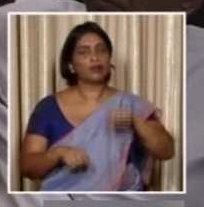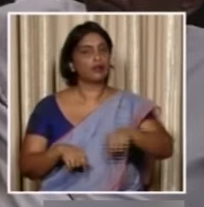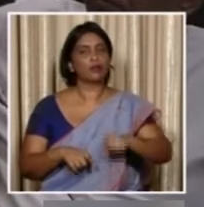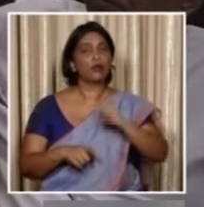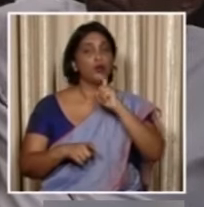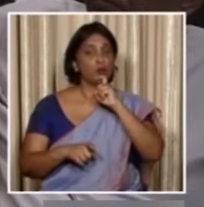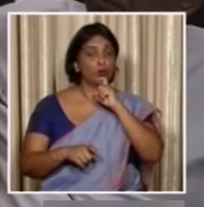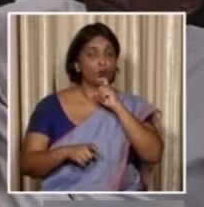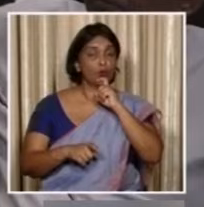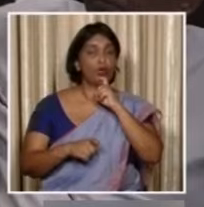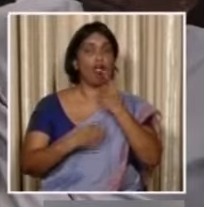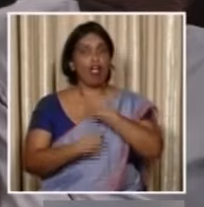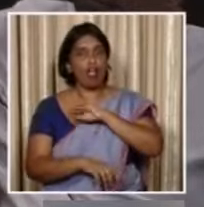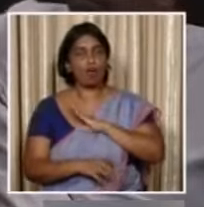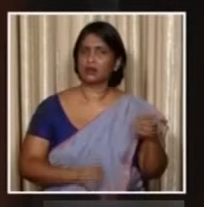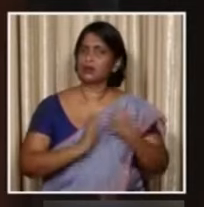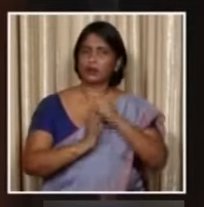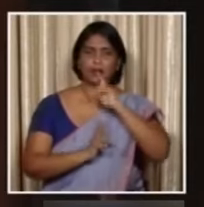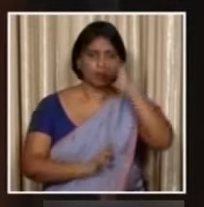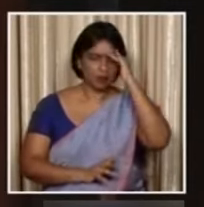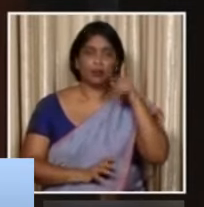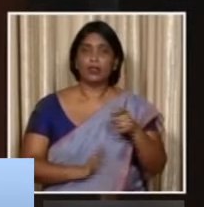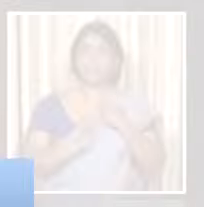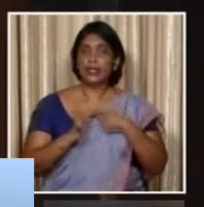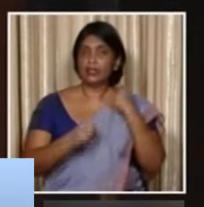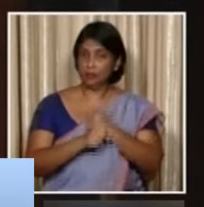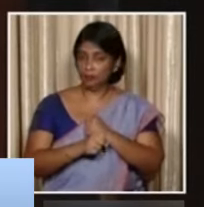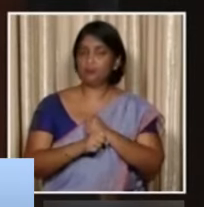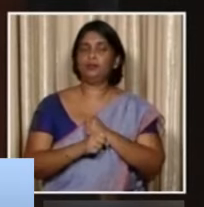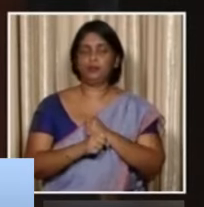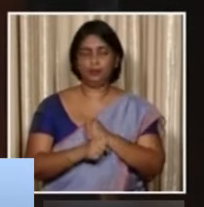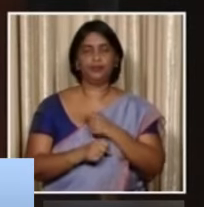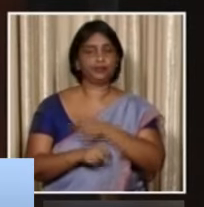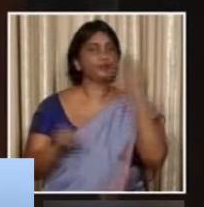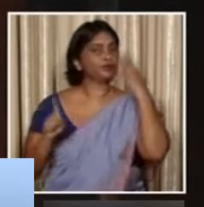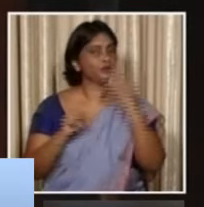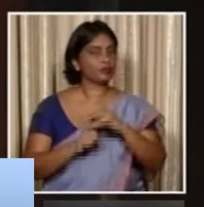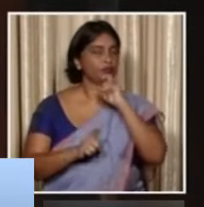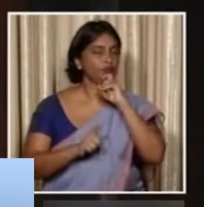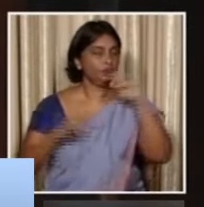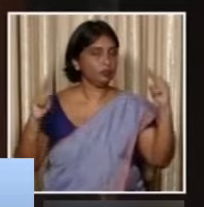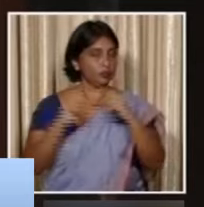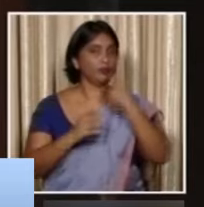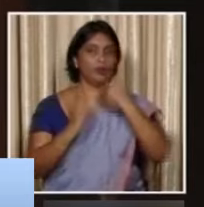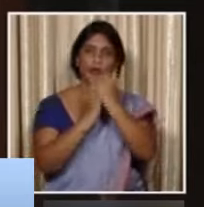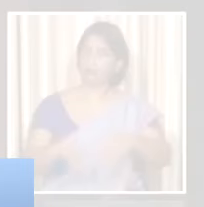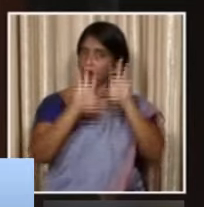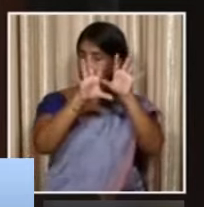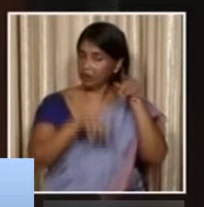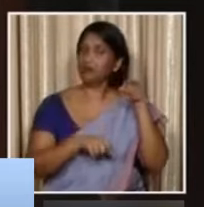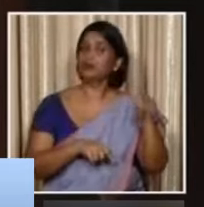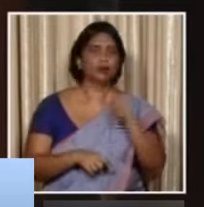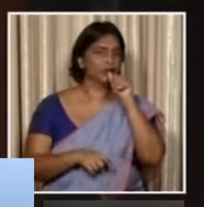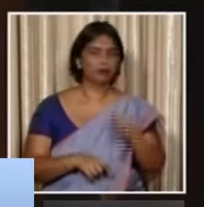නඩු තාම්ඳුරුගේ බඩු තාම්ඳුරුගේ වගේ කතාවක්. නීතිපතිතුමා මේ සම්බන්ධව ශ්‍රේෂ්ඨාධිකරණයේදී කරුණු දැක්වීමේදී